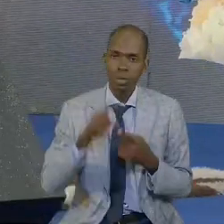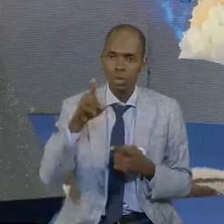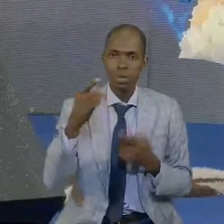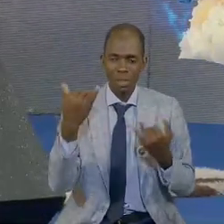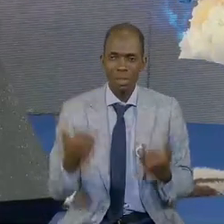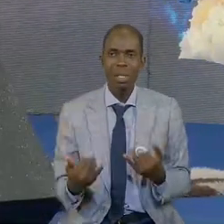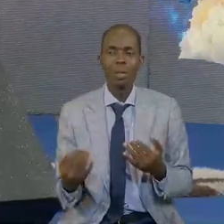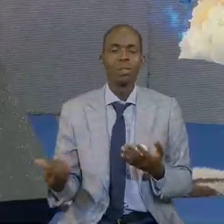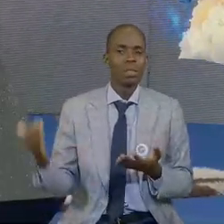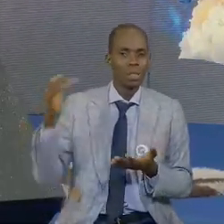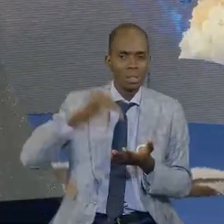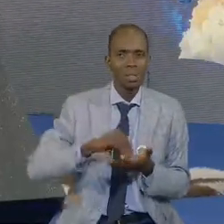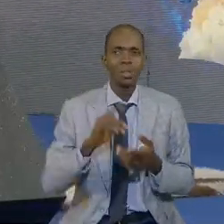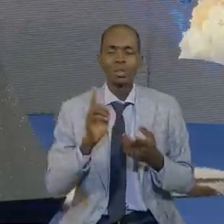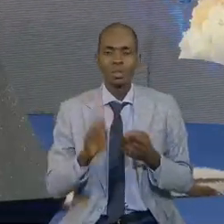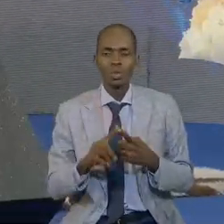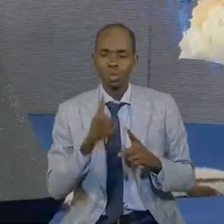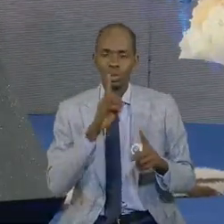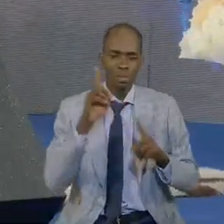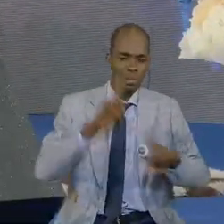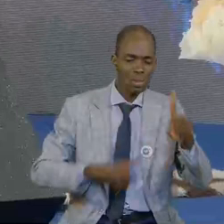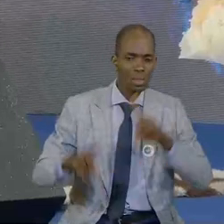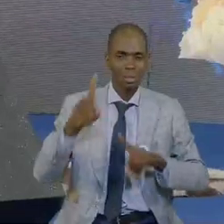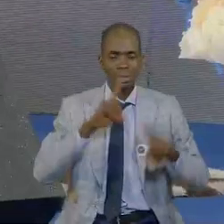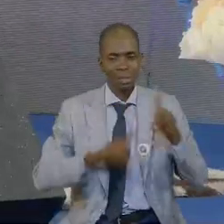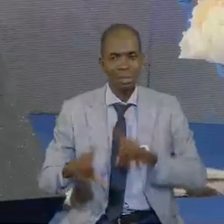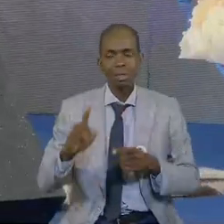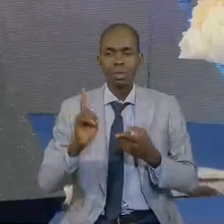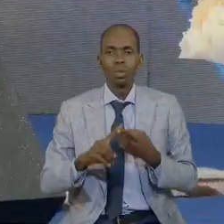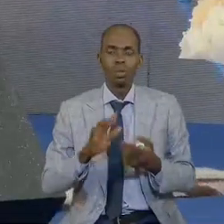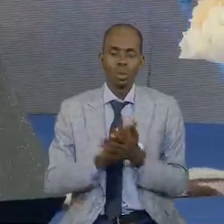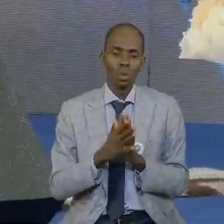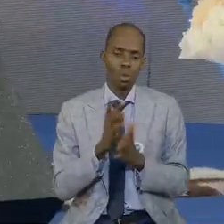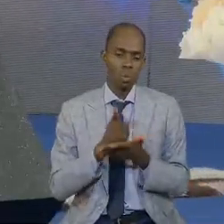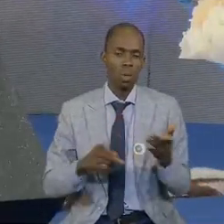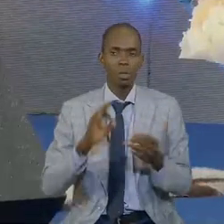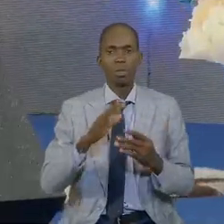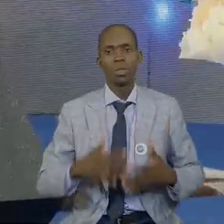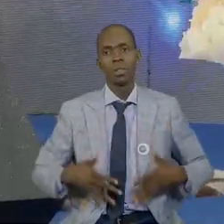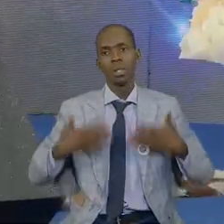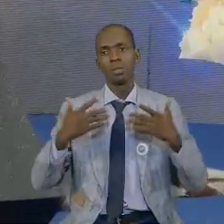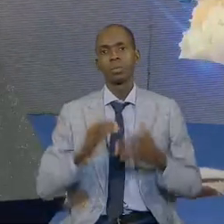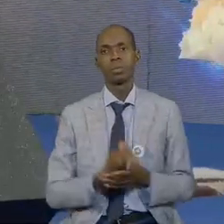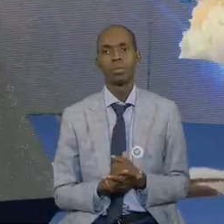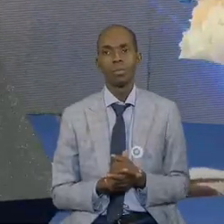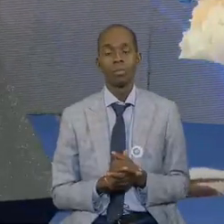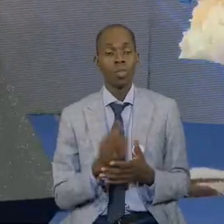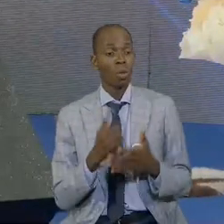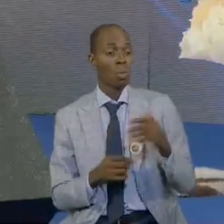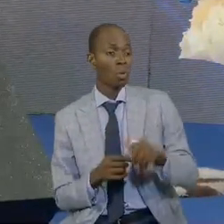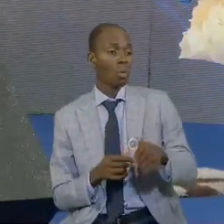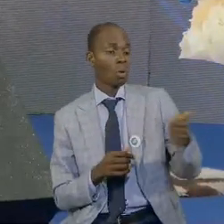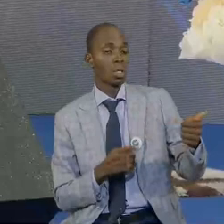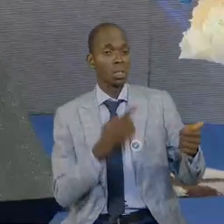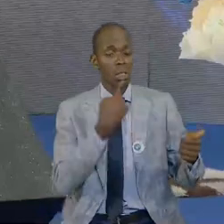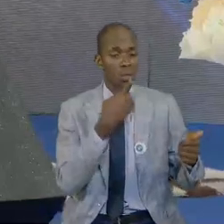it, internalize it in your life. Et tu commences maintenant à répéter ça, à t'intérioriser cela dans ta vie. What they said, what they wrote. Ce